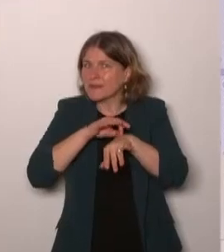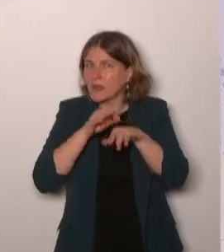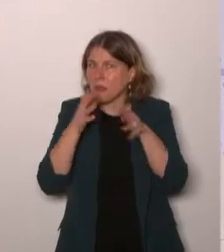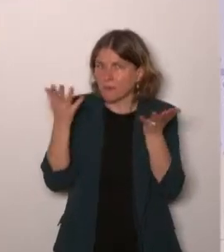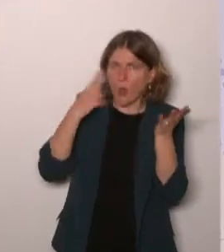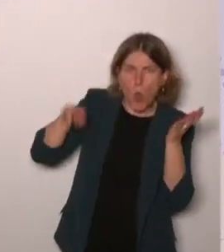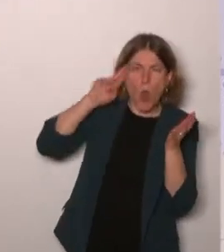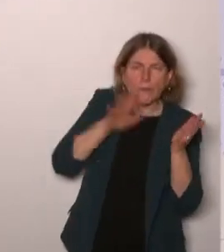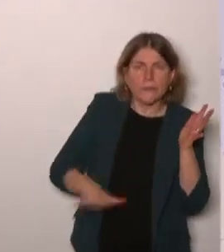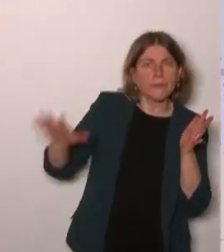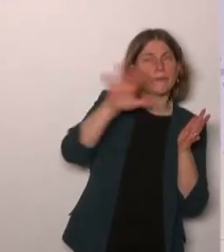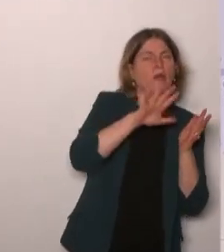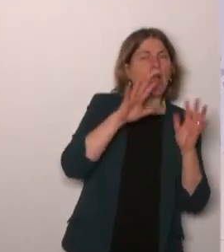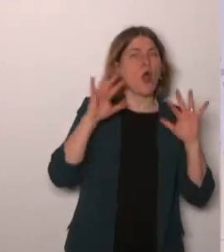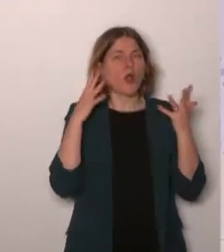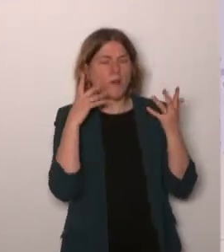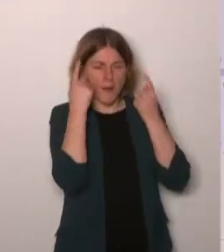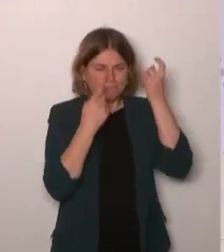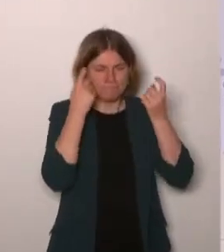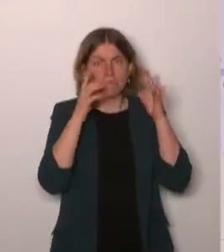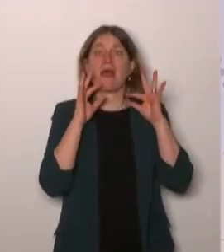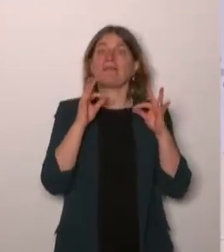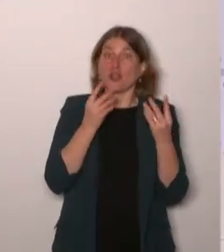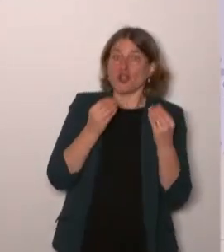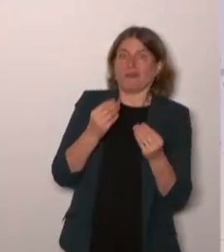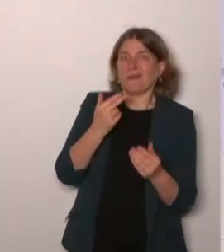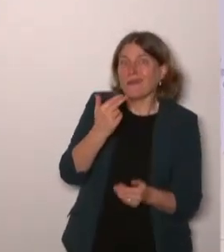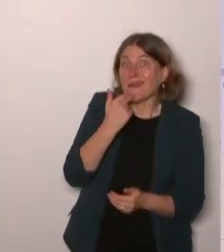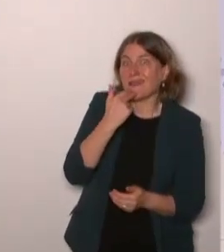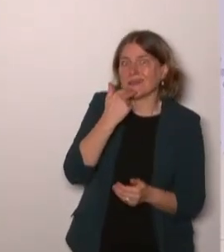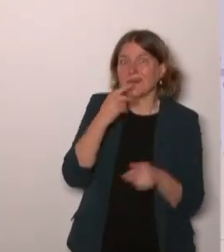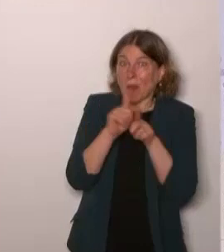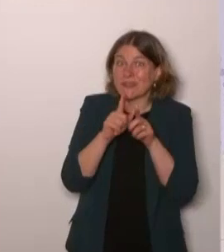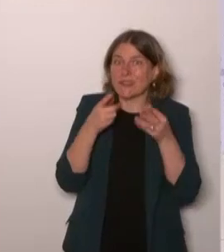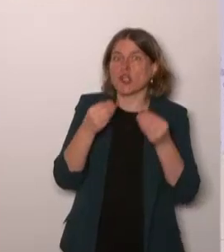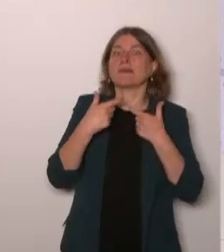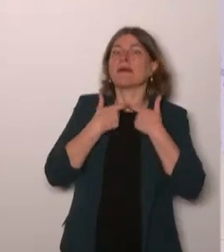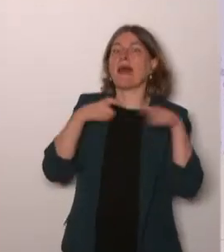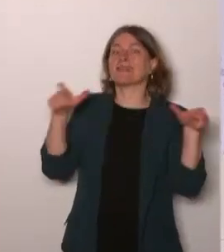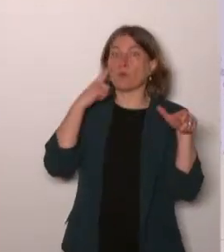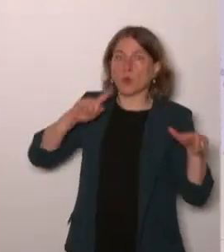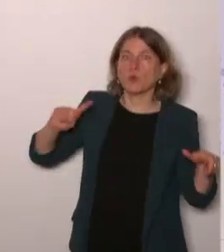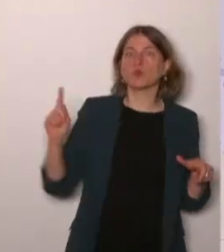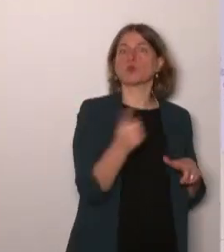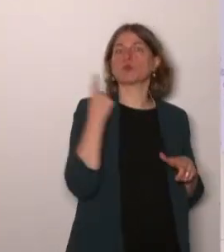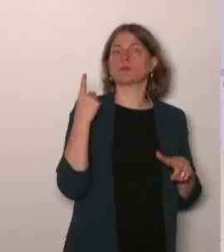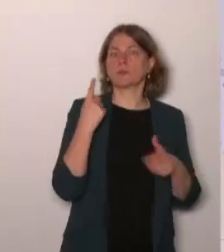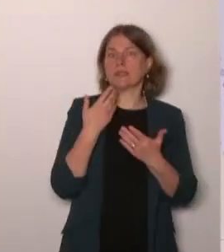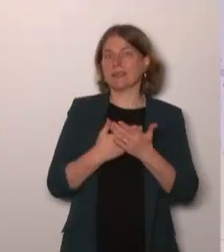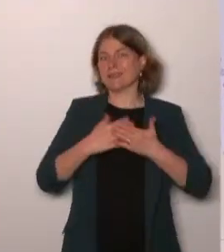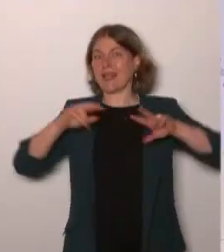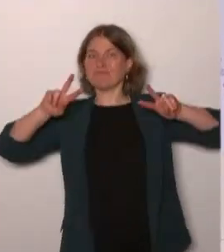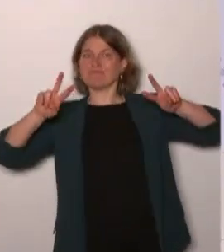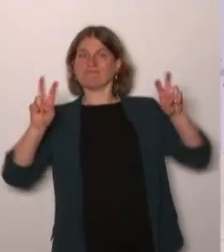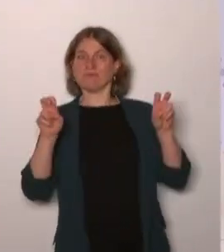autrement cette innovation thérapeutique pour la rendre plus efficace et pour la rendre plus accessible ? C'est le maître mot de l